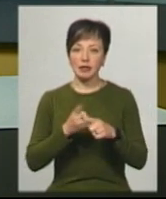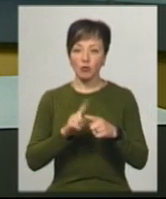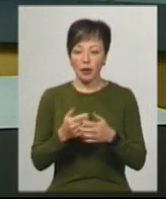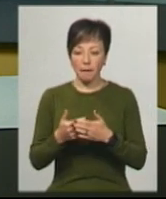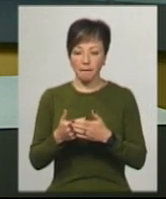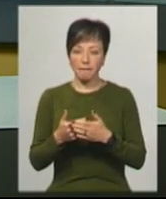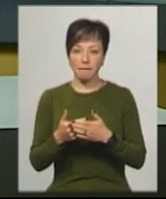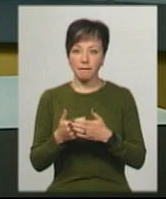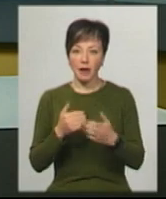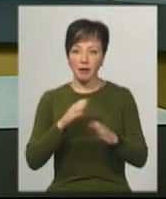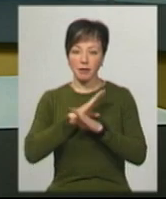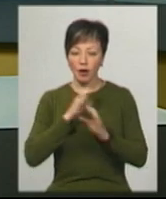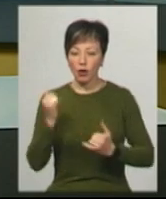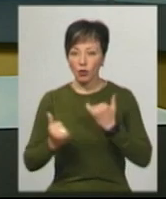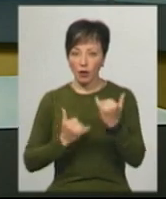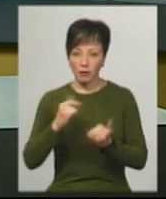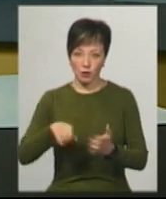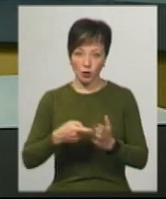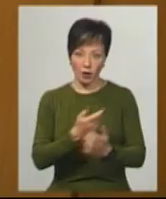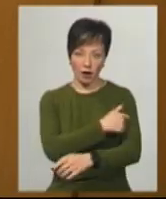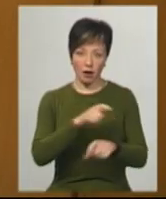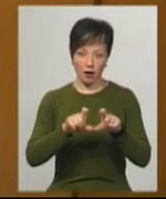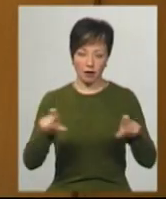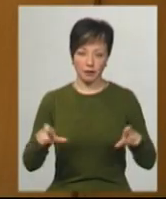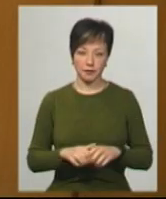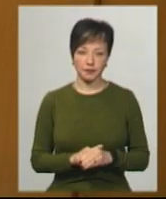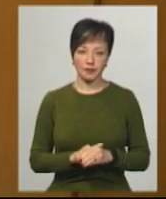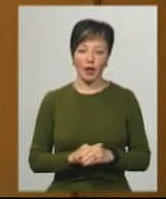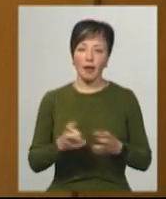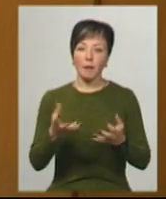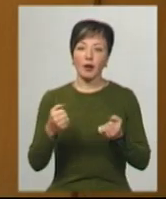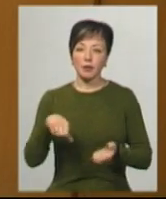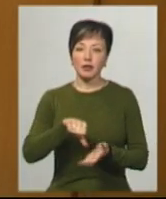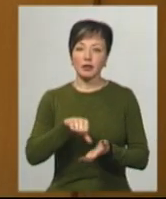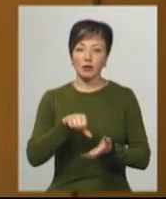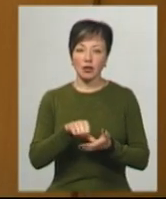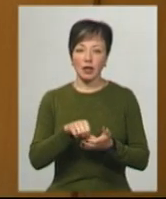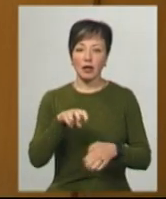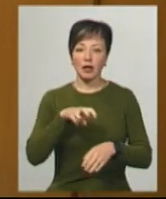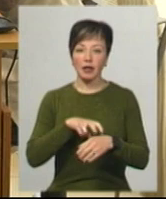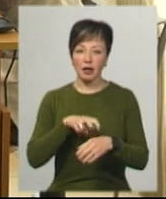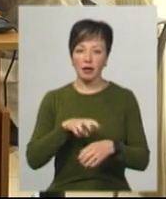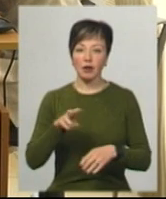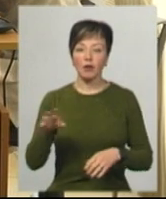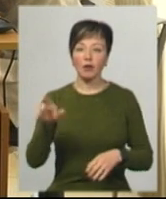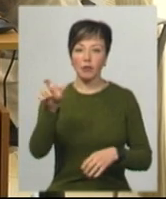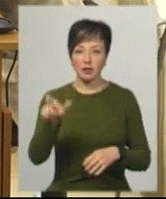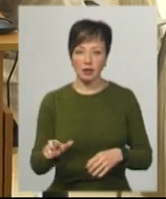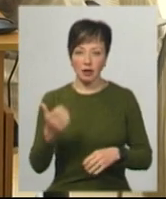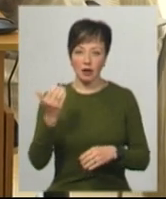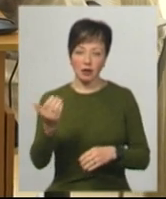відділення Хмельницької міської лікарні. На прийомі дільничного лікаря-фтизіатра – пацієнтка колишнього